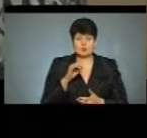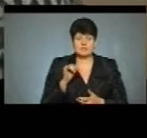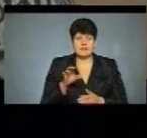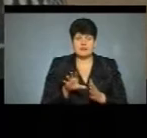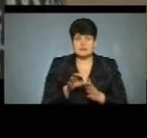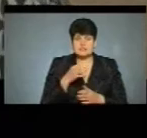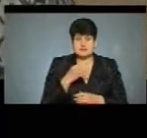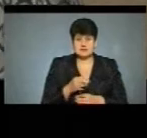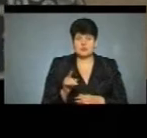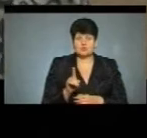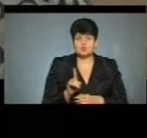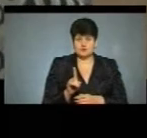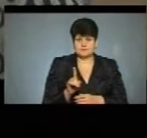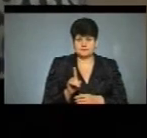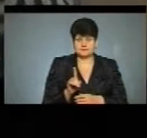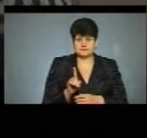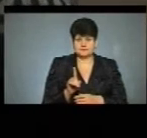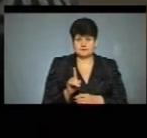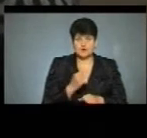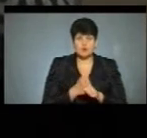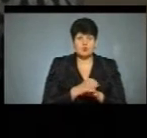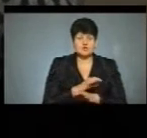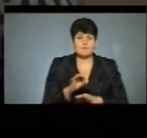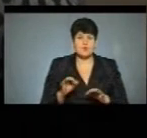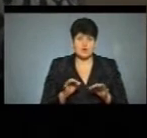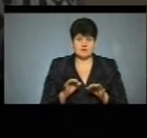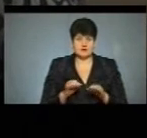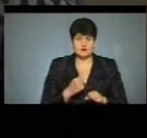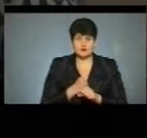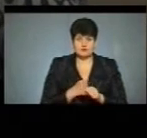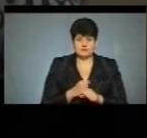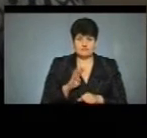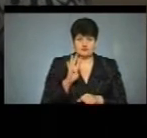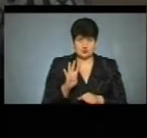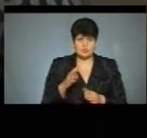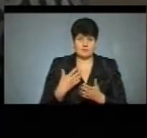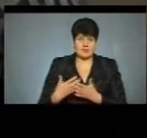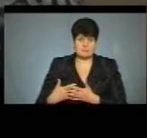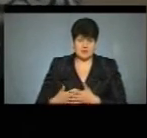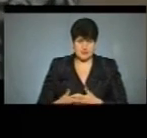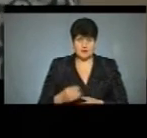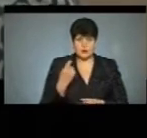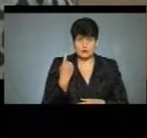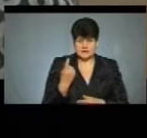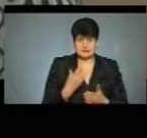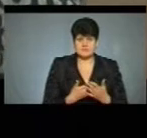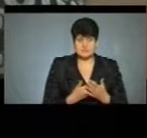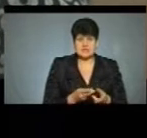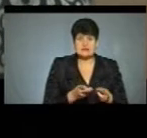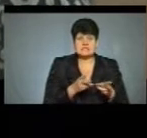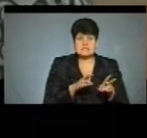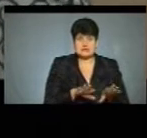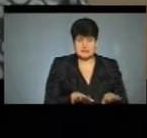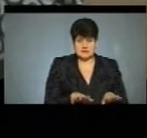сказала. Я вважаю, що робочий проєкт виготовляється в чотирьох примірниках. Один примірник залишається